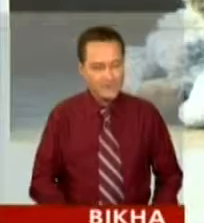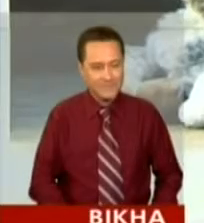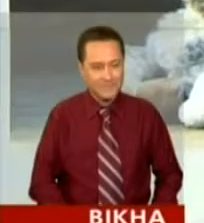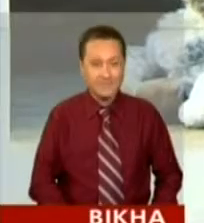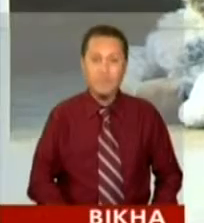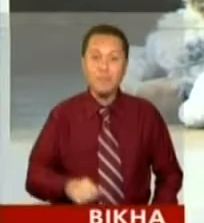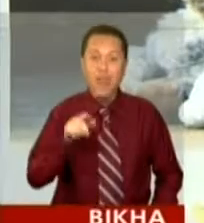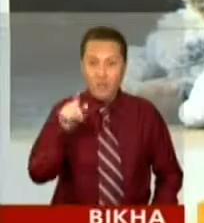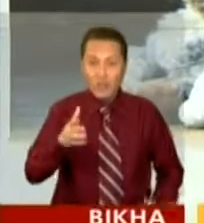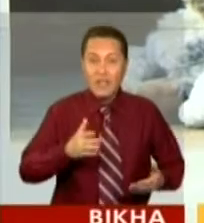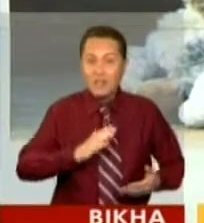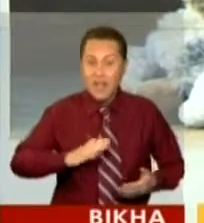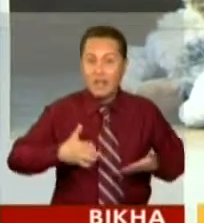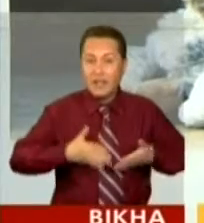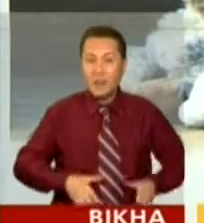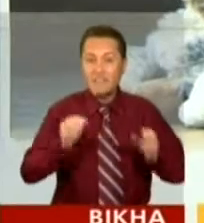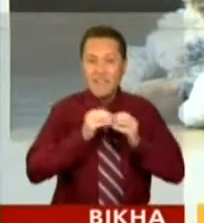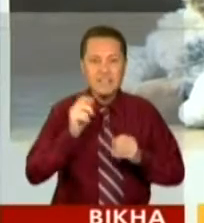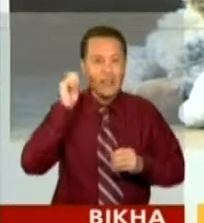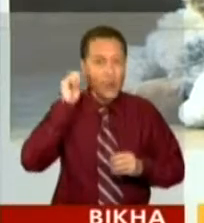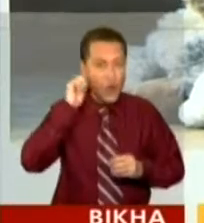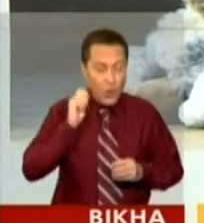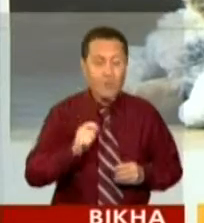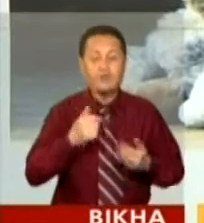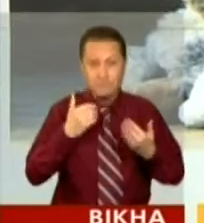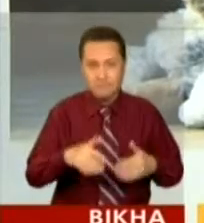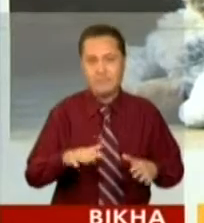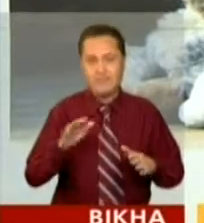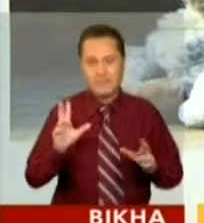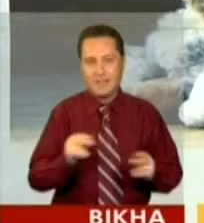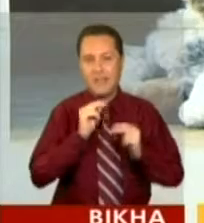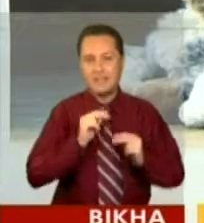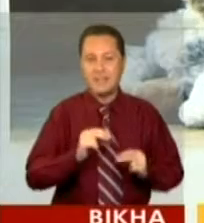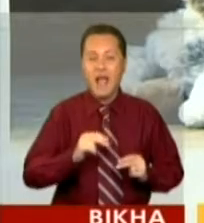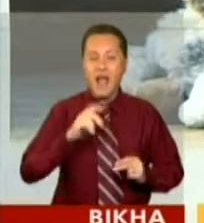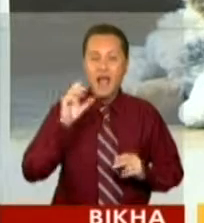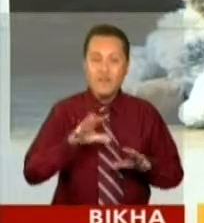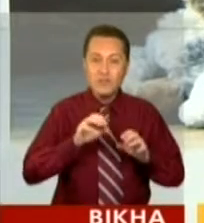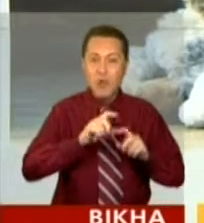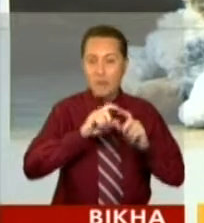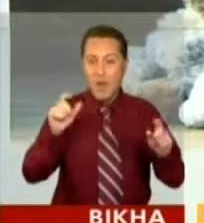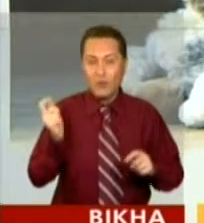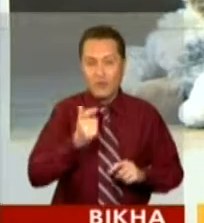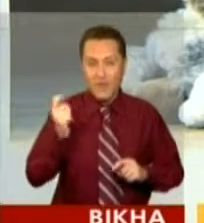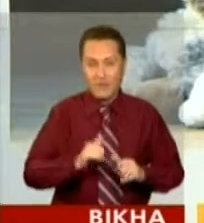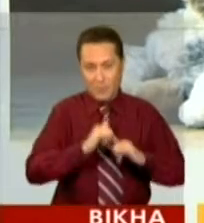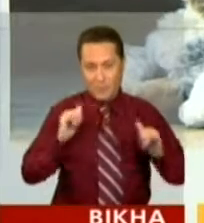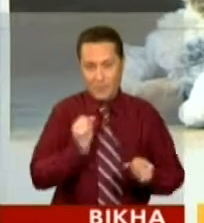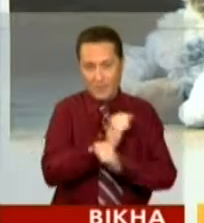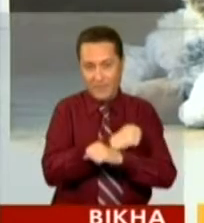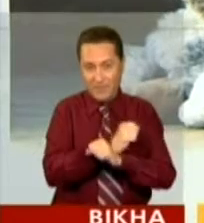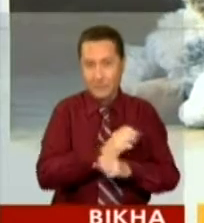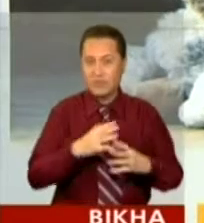і вони чекали на це народження аж десять років і ось це сталося у Харківському зоопарку поповнення родині верблюдів